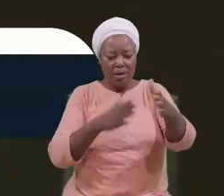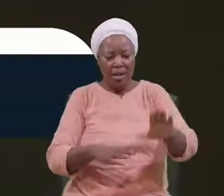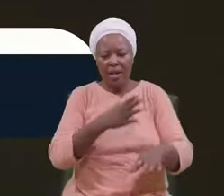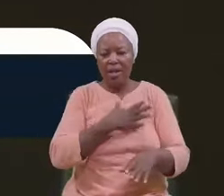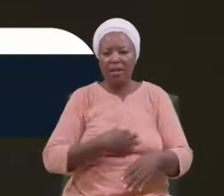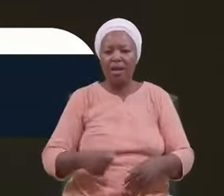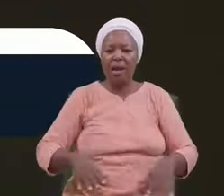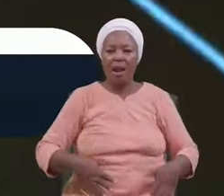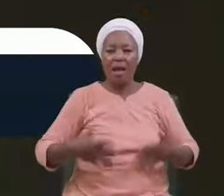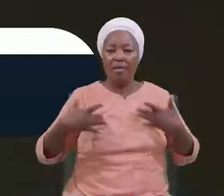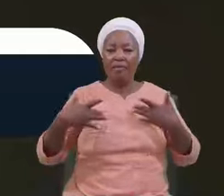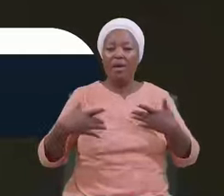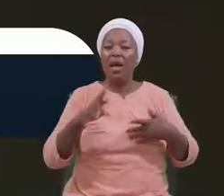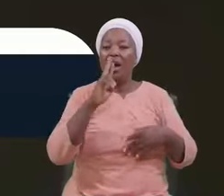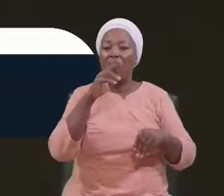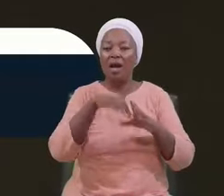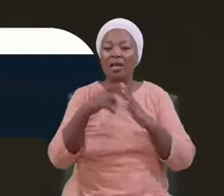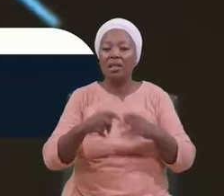la langue.